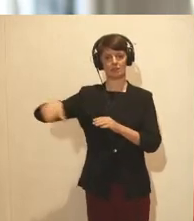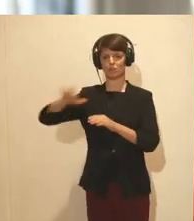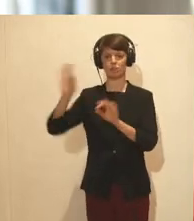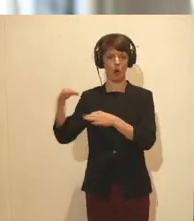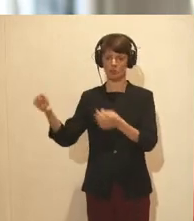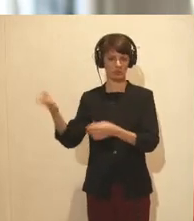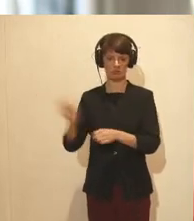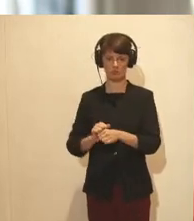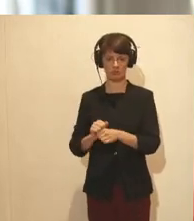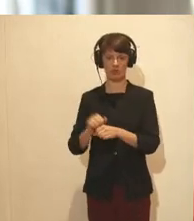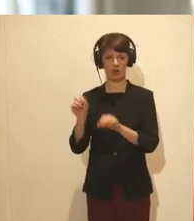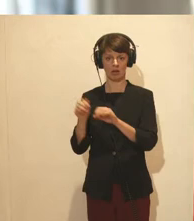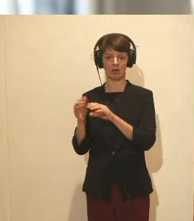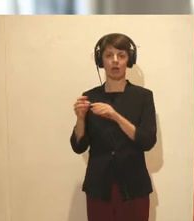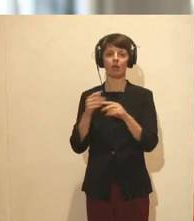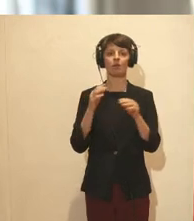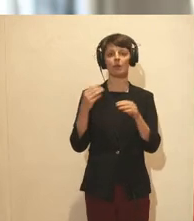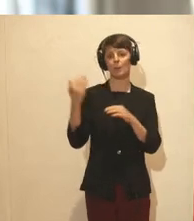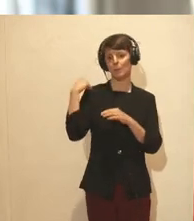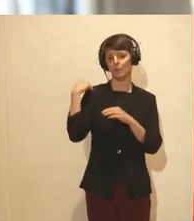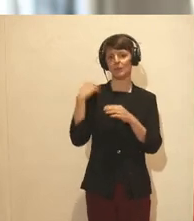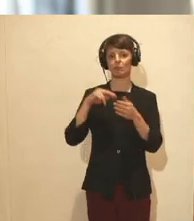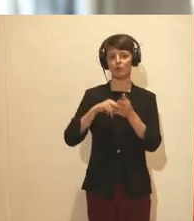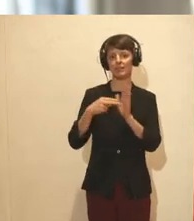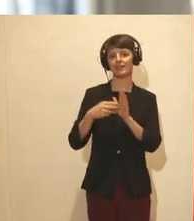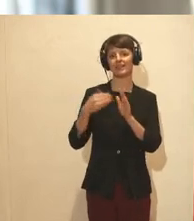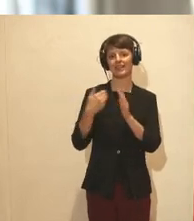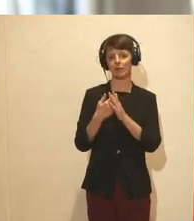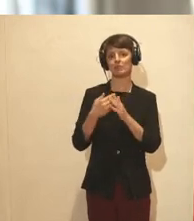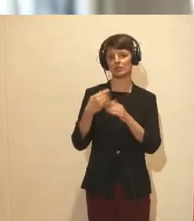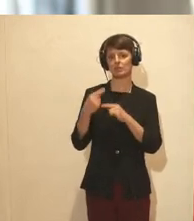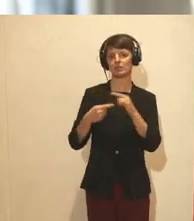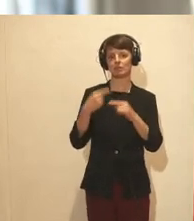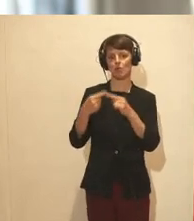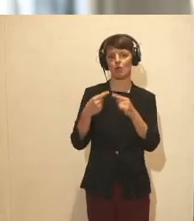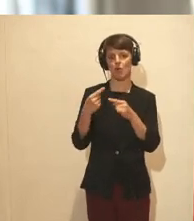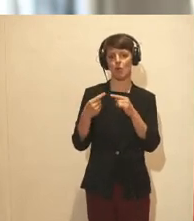session parat extensive hätten